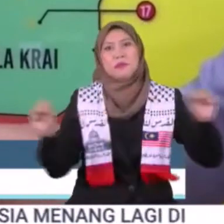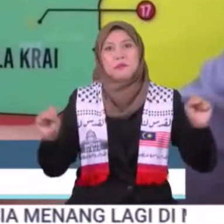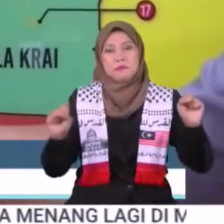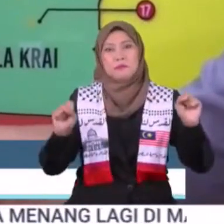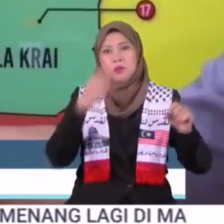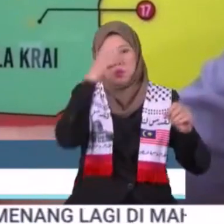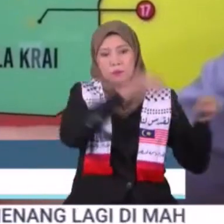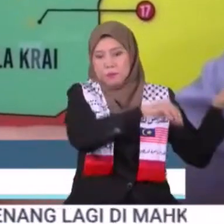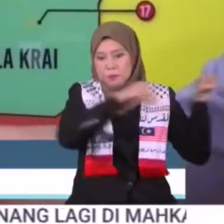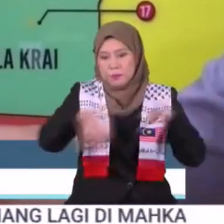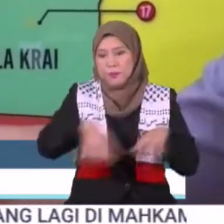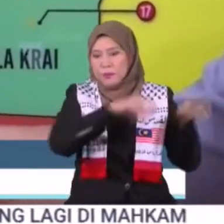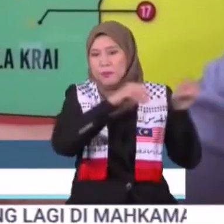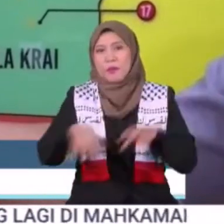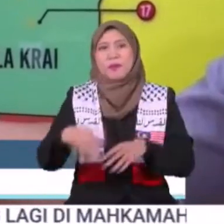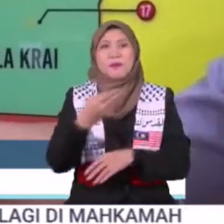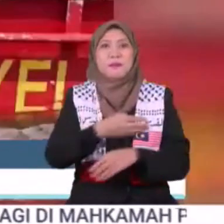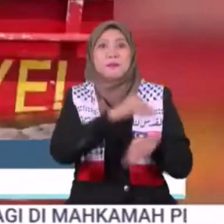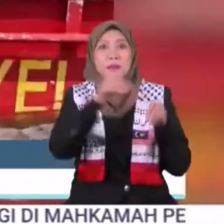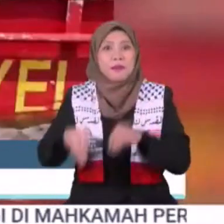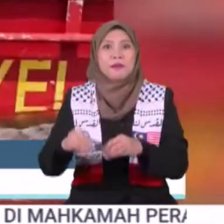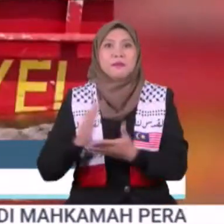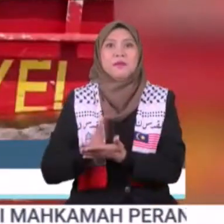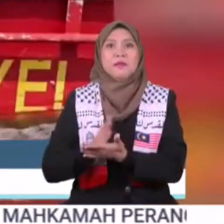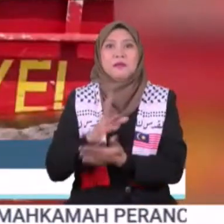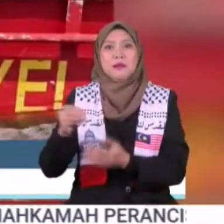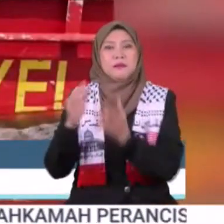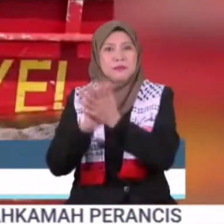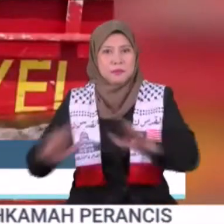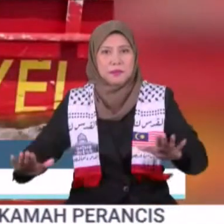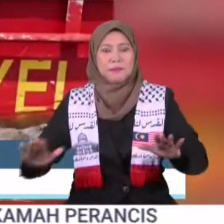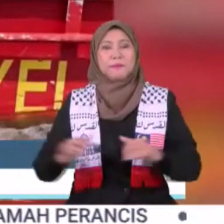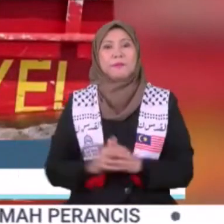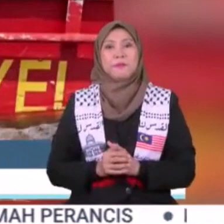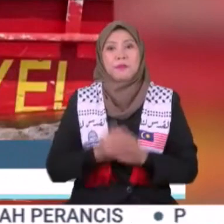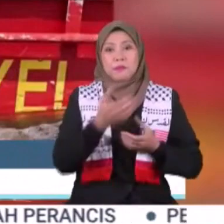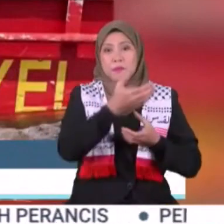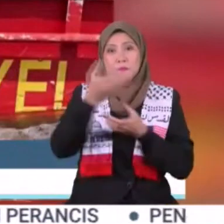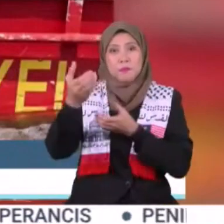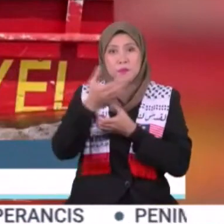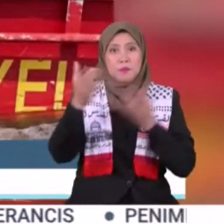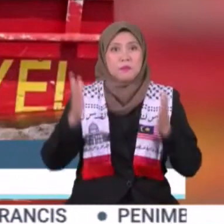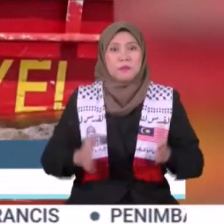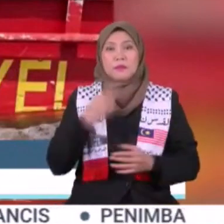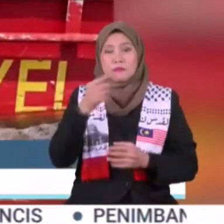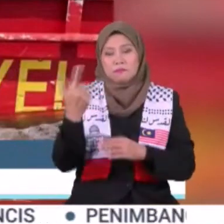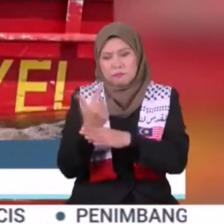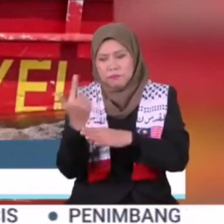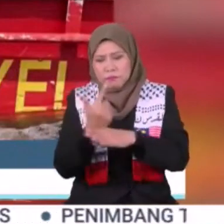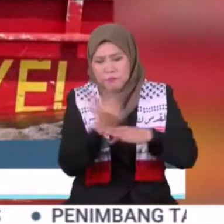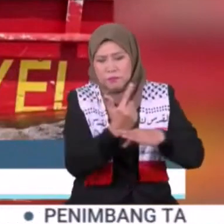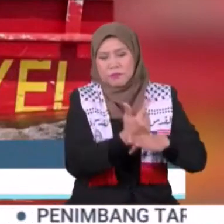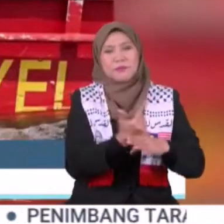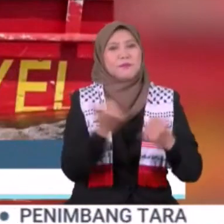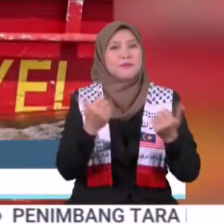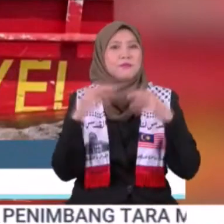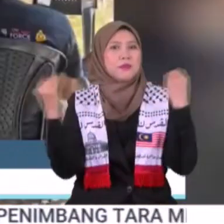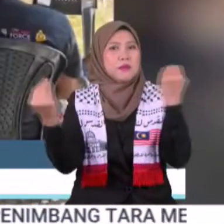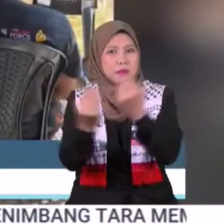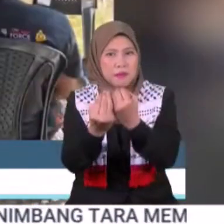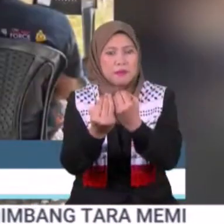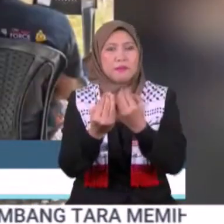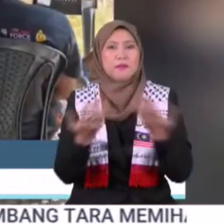buat pemindahan sementara dan buat penyelamatan. JBPM memberi pendedahan keselamatan menerusi latihan berasaskan masyarakat